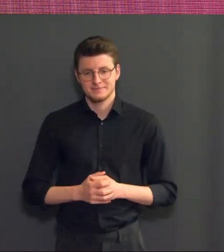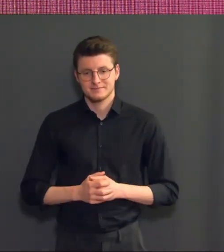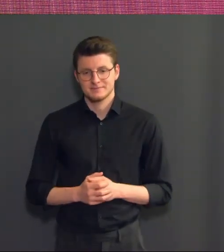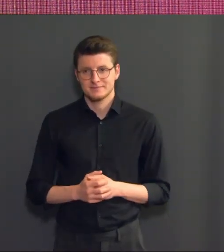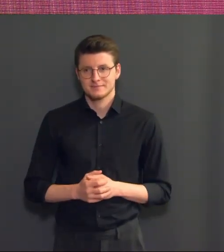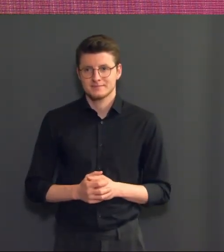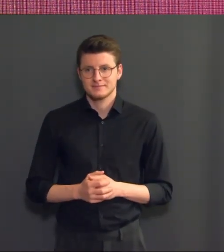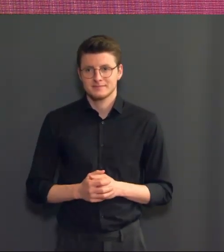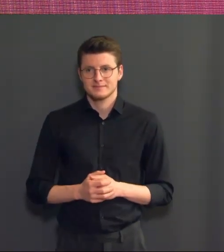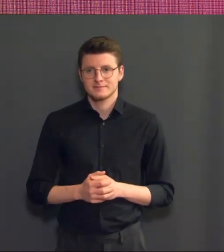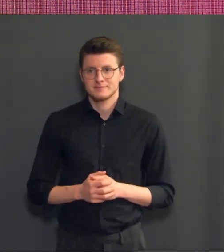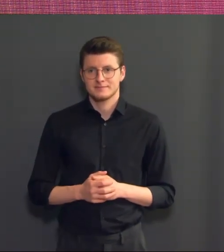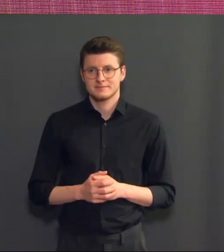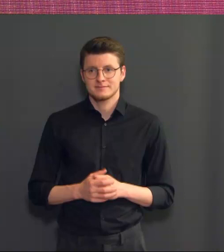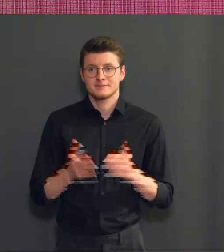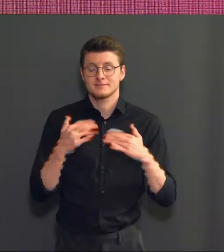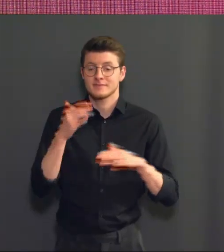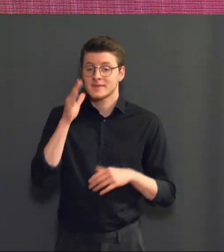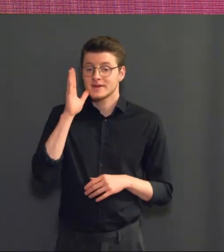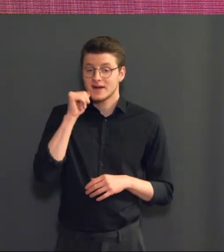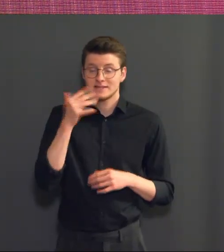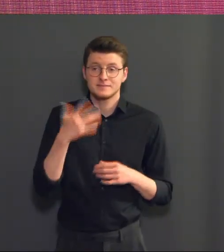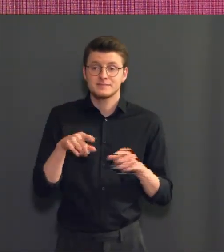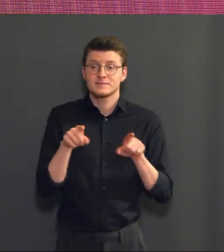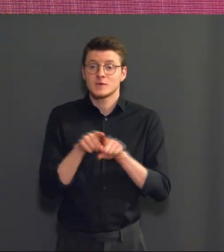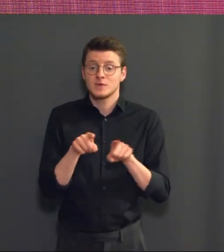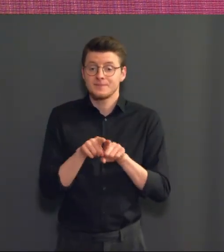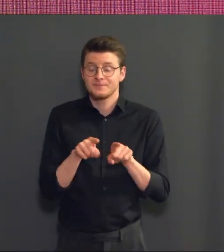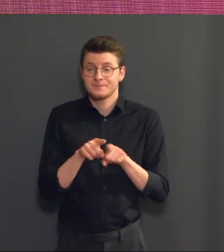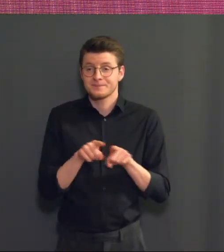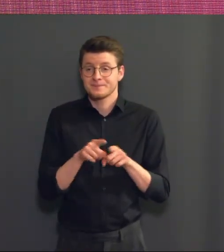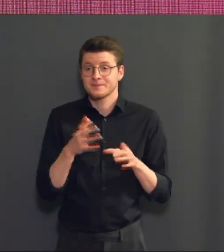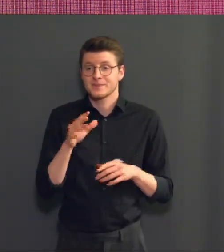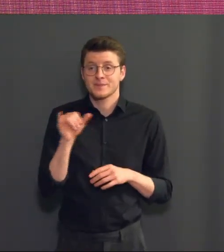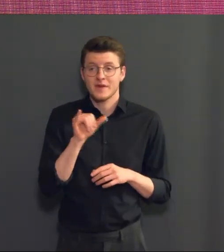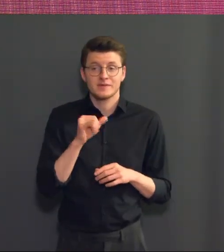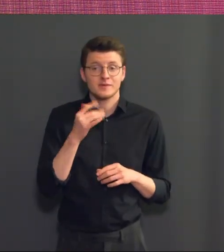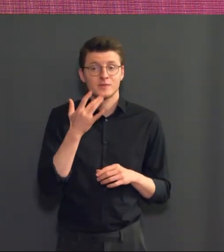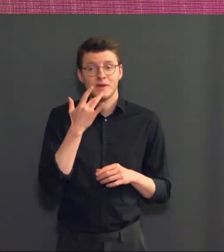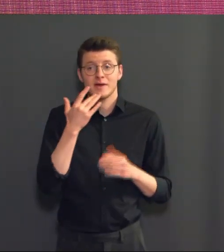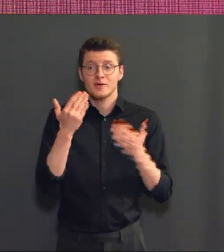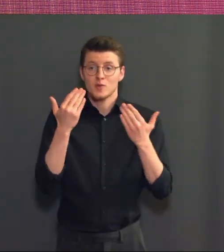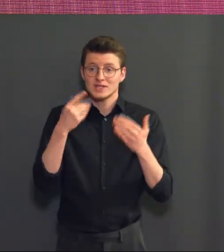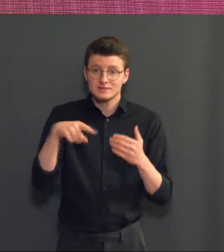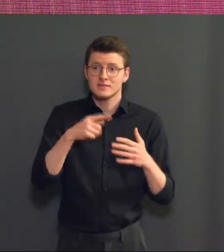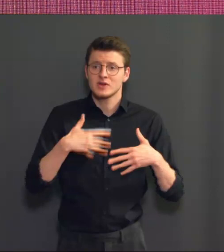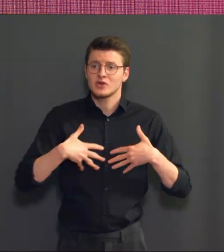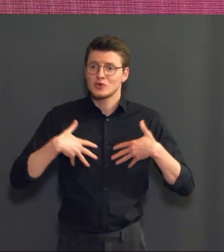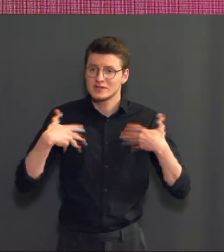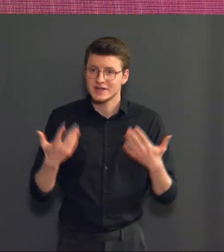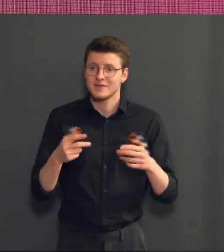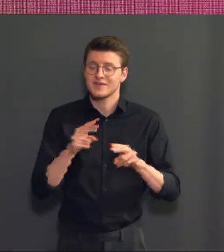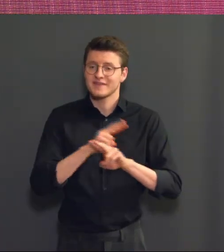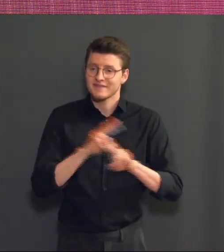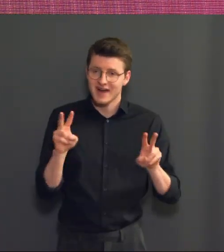slotte zou ik ook nog een gezellig en veilige start van de Ramadan willen toewensen aan iedereen die